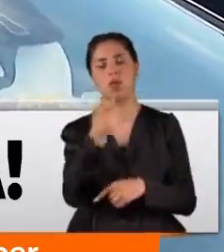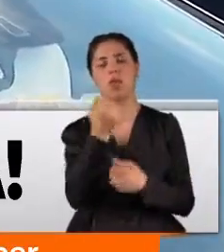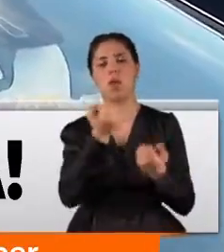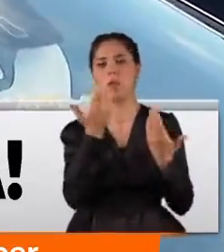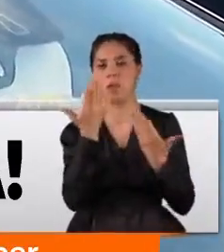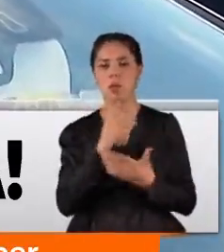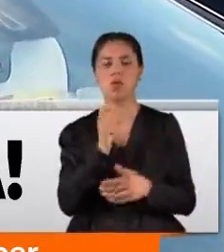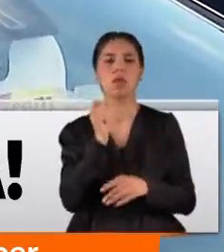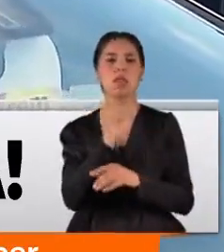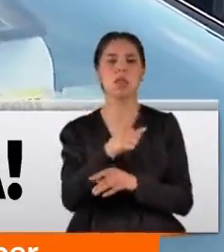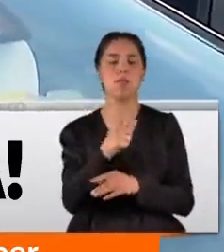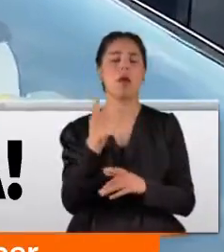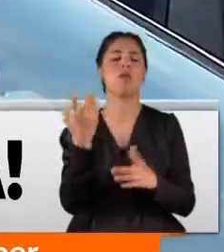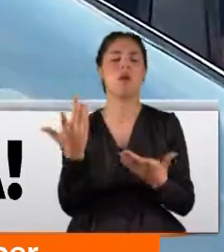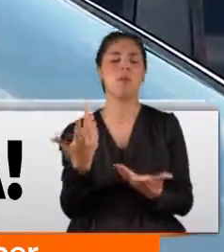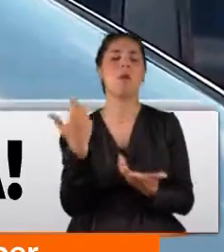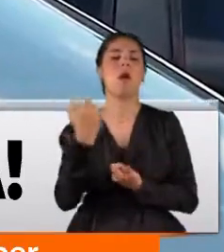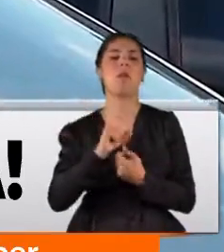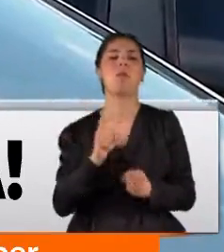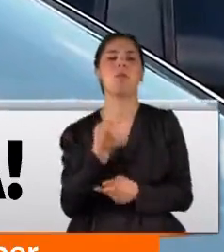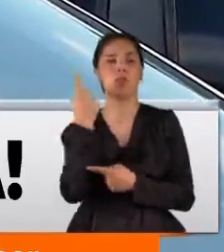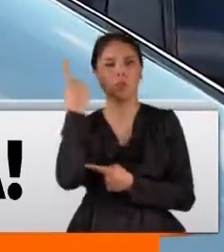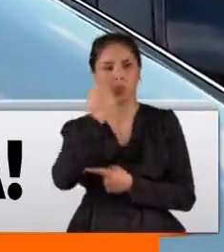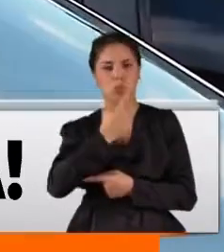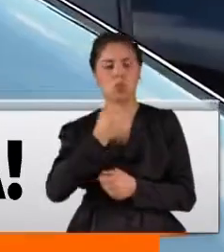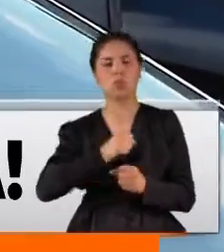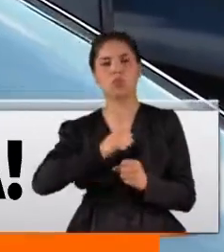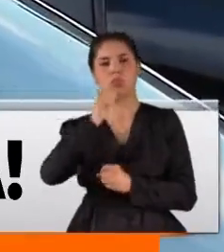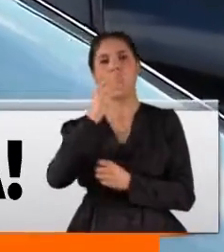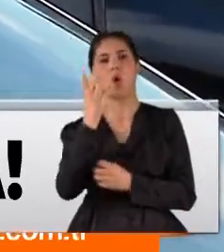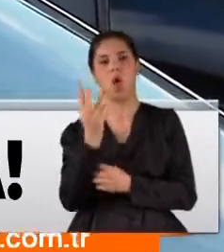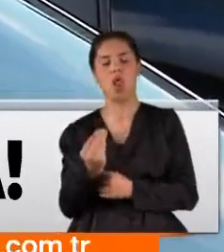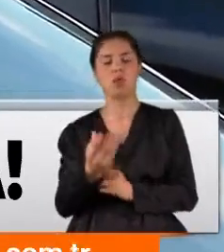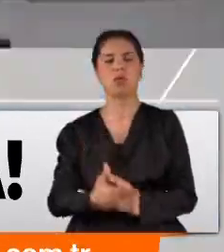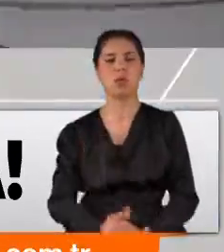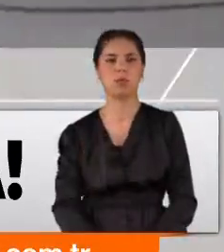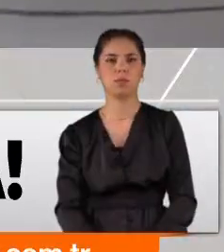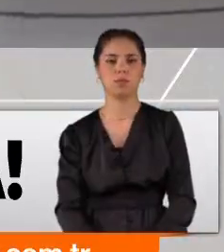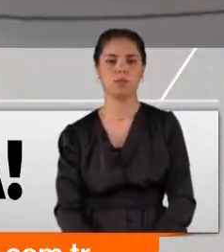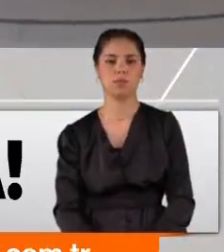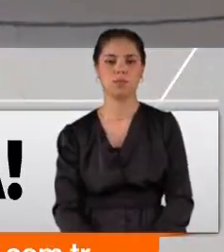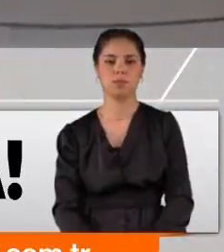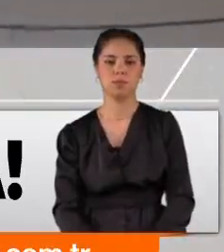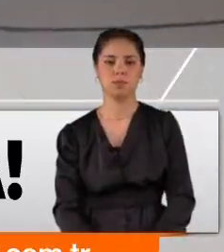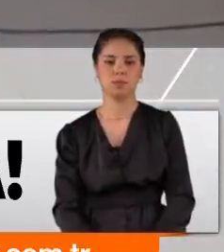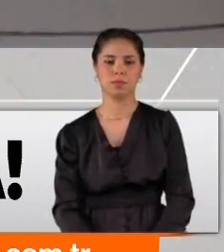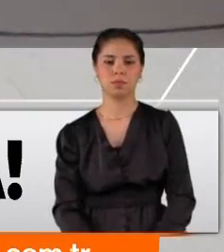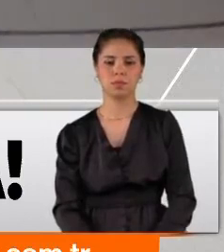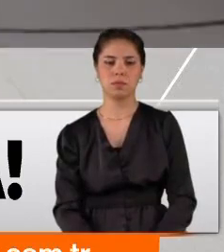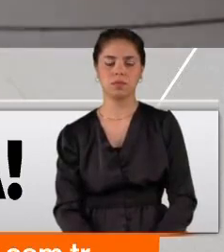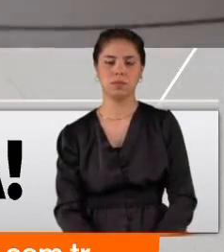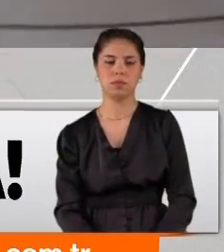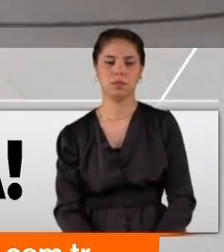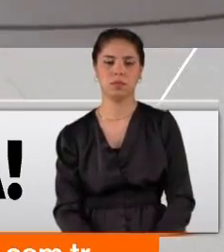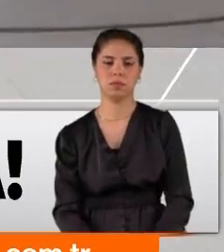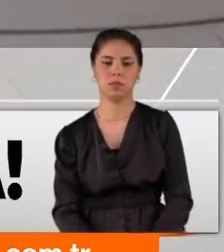Çünkü sipariş alıyorlar, tedariğini sağlayamıyorlar. Bu yüzden de fiyatlar da o yüzden yükselişe geçiyor. Başımız belaya girmesin. Biz ikinci el gibi aradık.